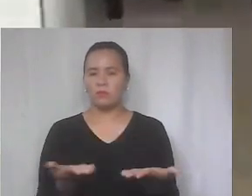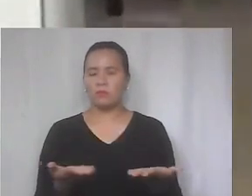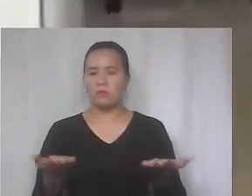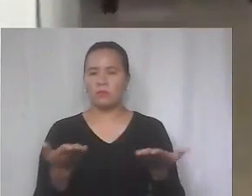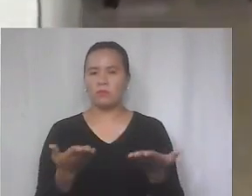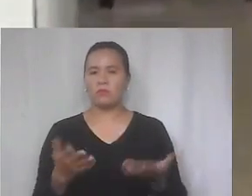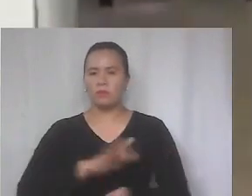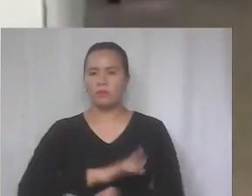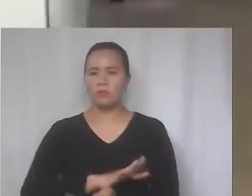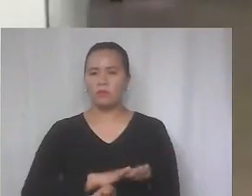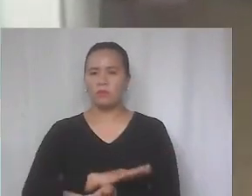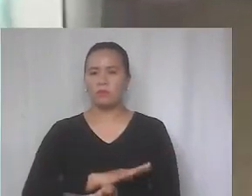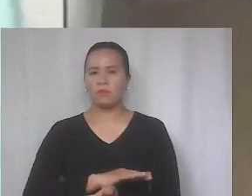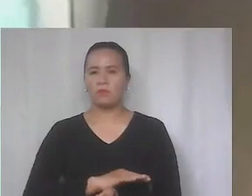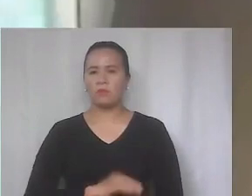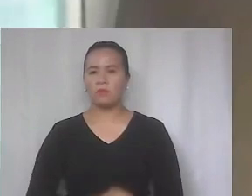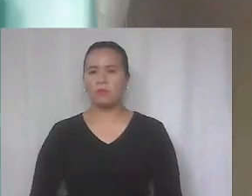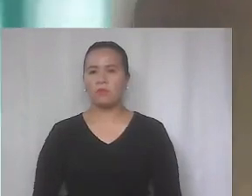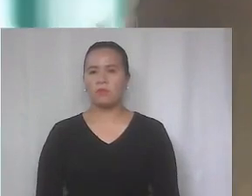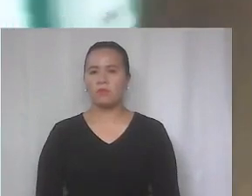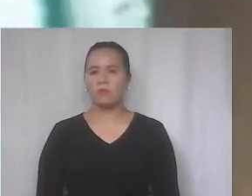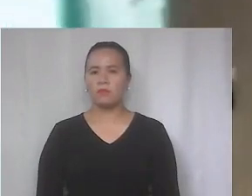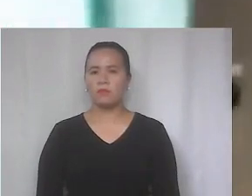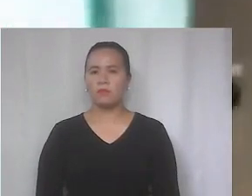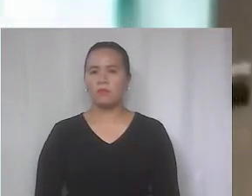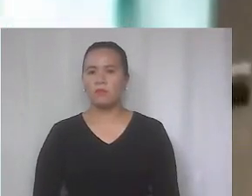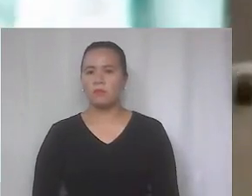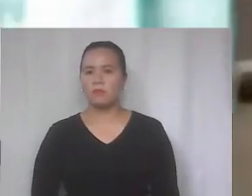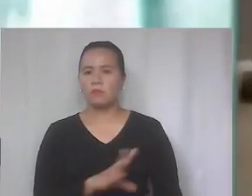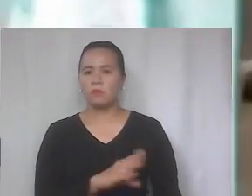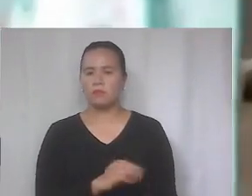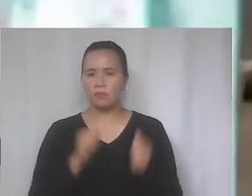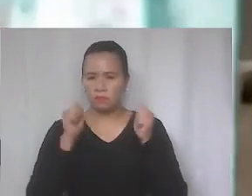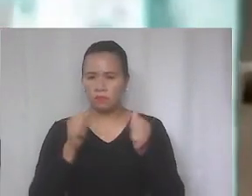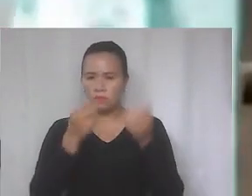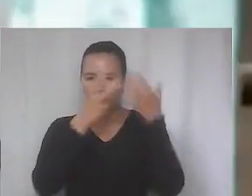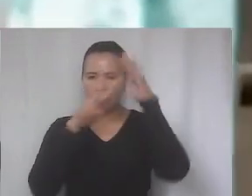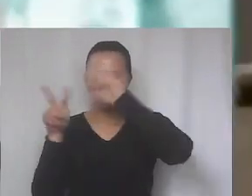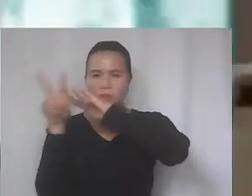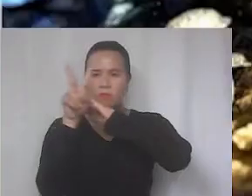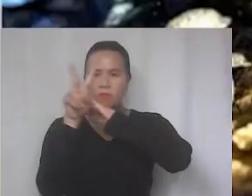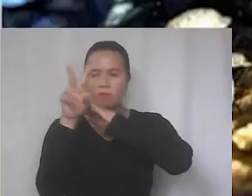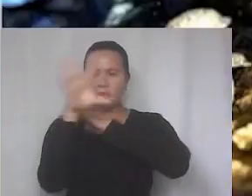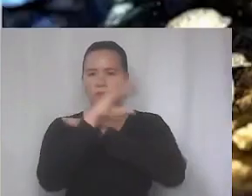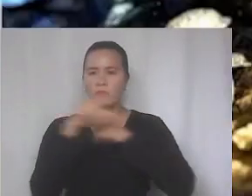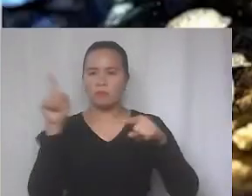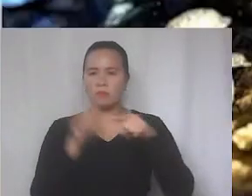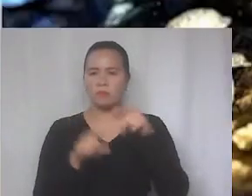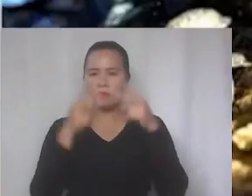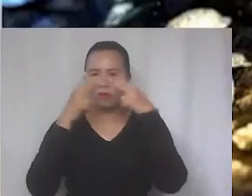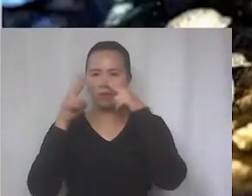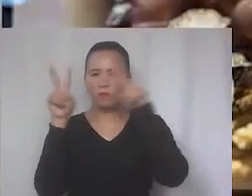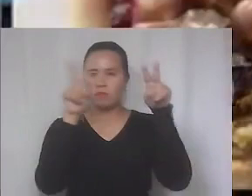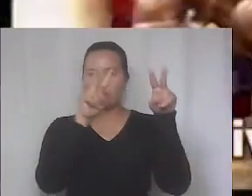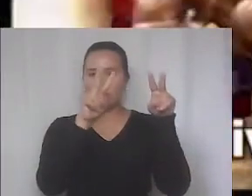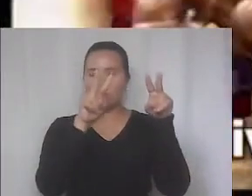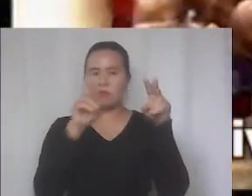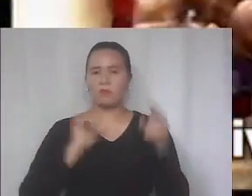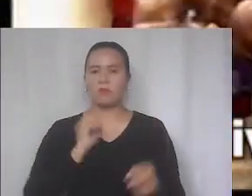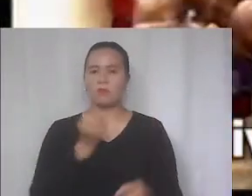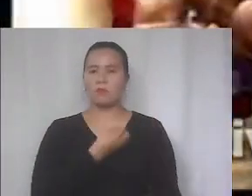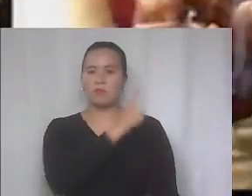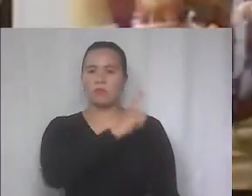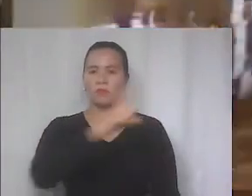رب العالمين. ربنا آتنا في الدنيا حسنة وفي الآخرة حسنة